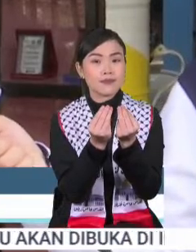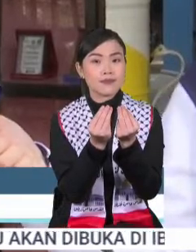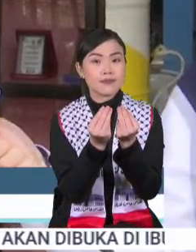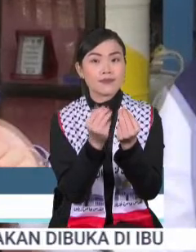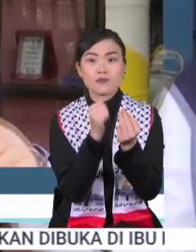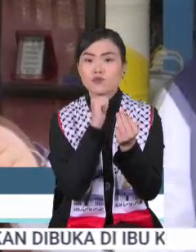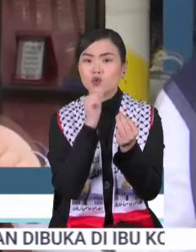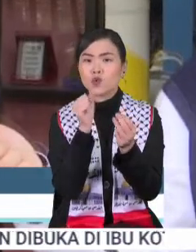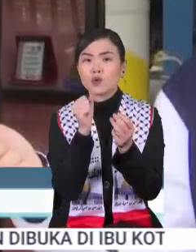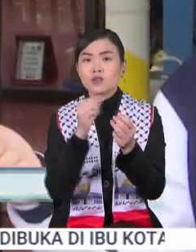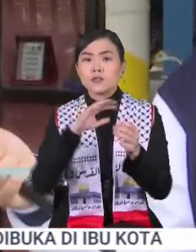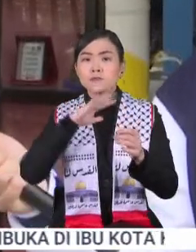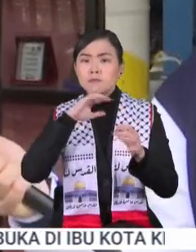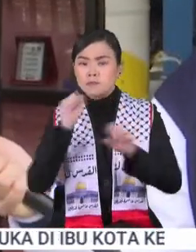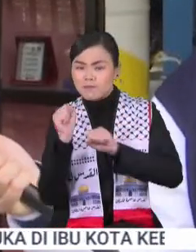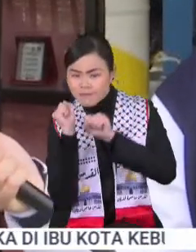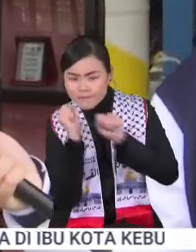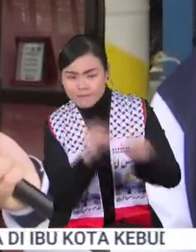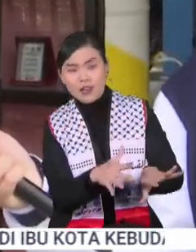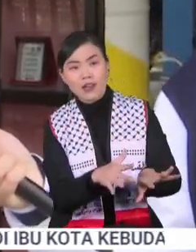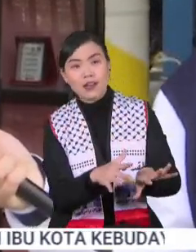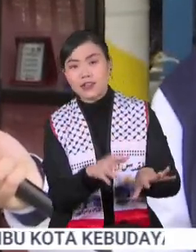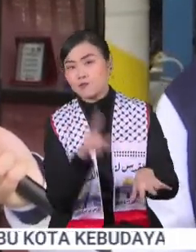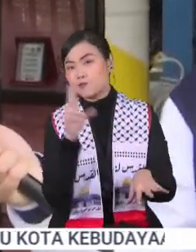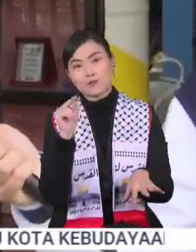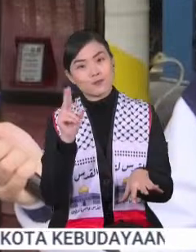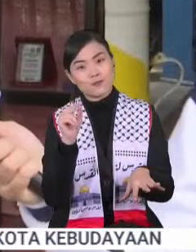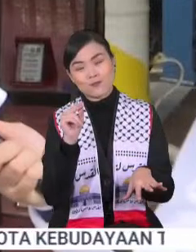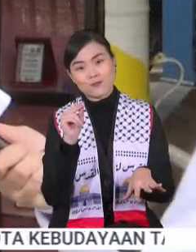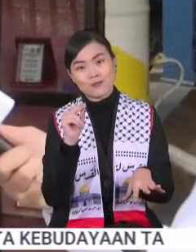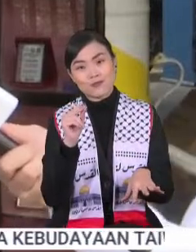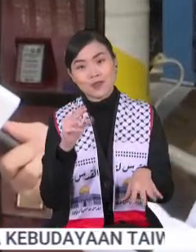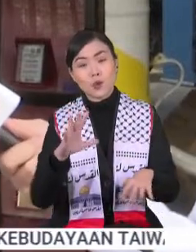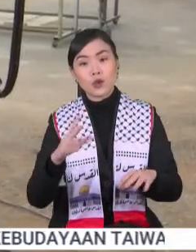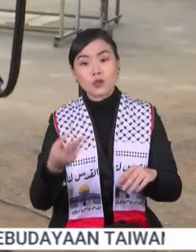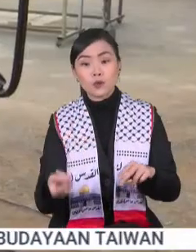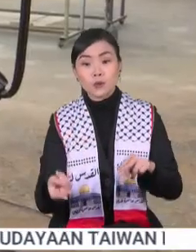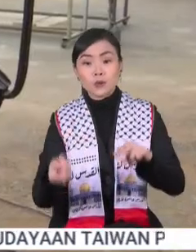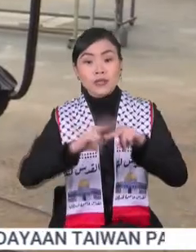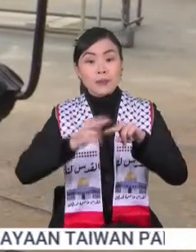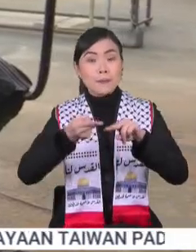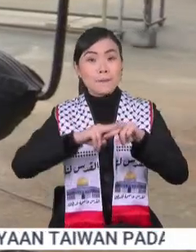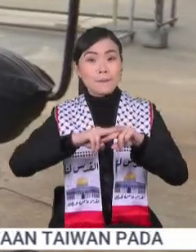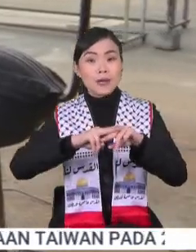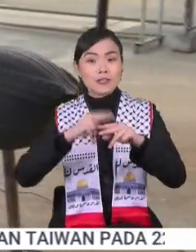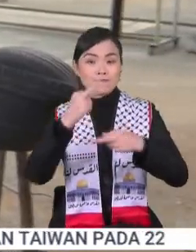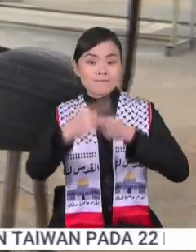tidak membuang sampah juga boleh meningkatkan kita kadar kitar semula